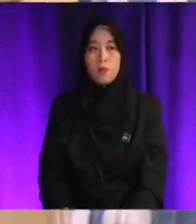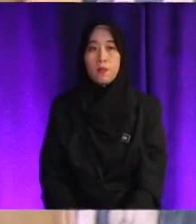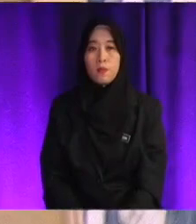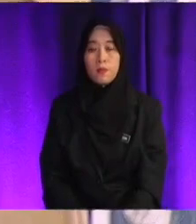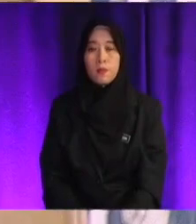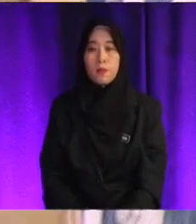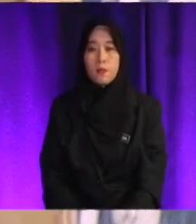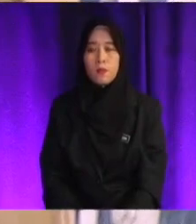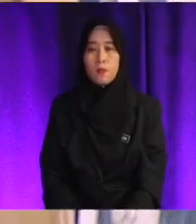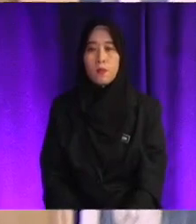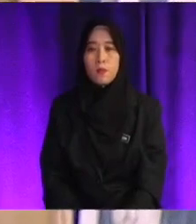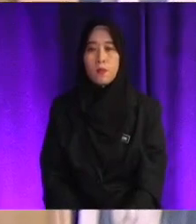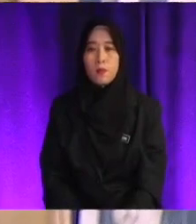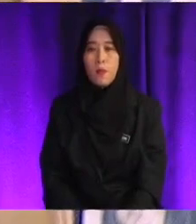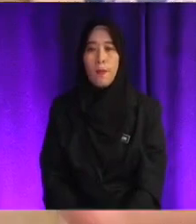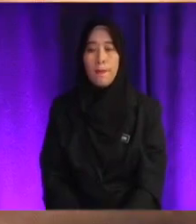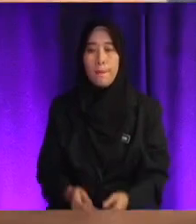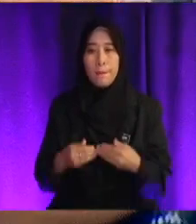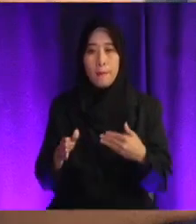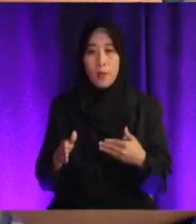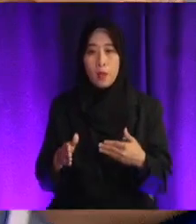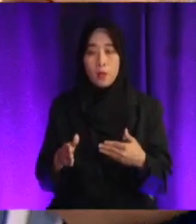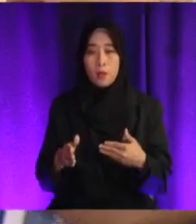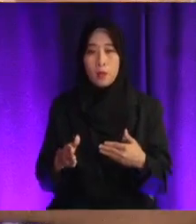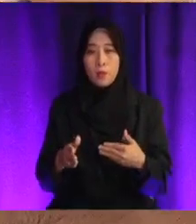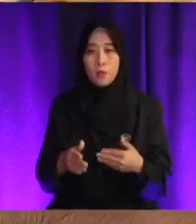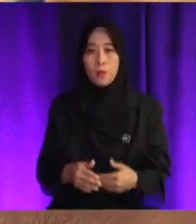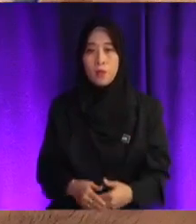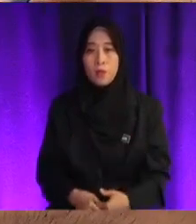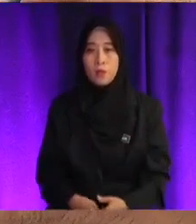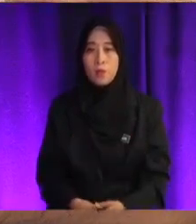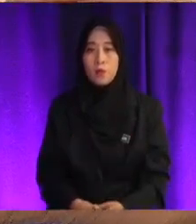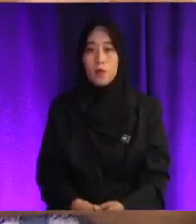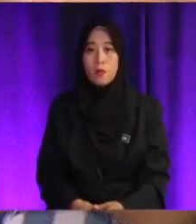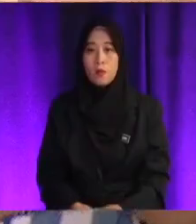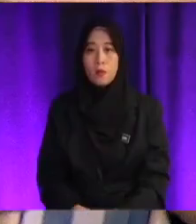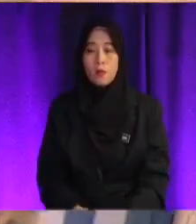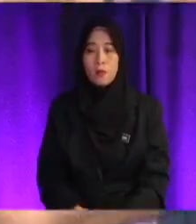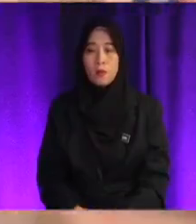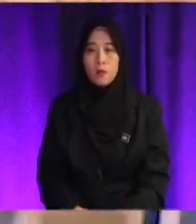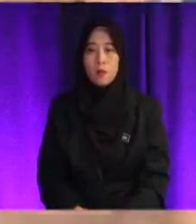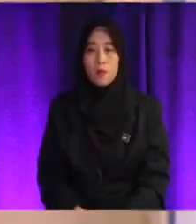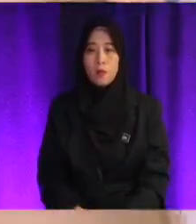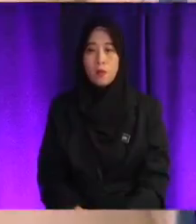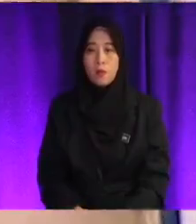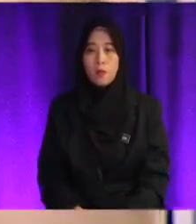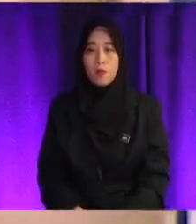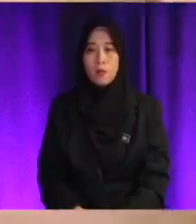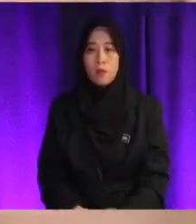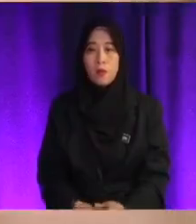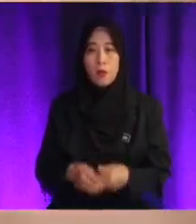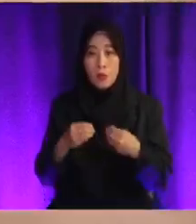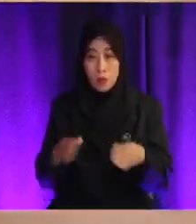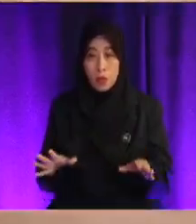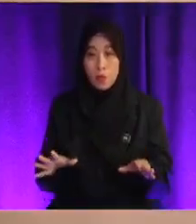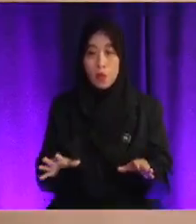Okey. Macam tu. Okey, lepas tu cikgu, mungkin cikgu boleh tolong pegang macam ni cikgu. Okey. Okey. Okey, so lepas